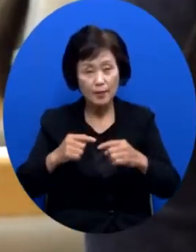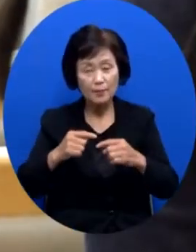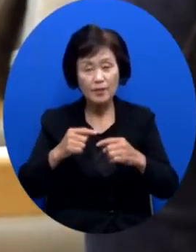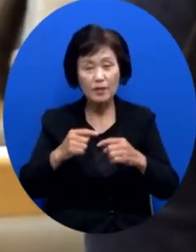왔습니다